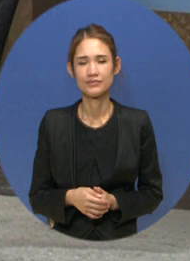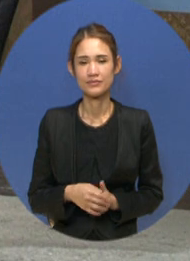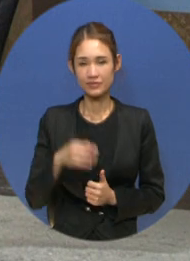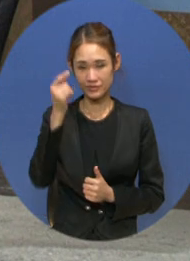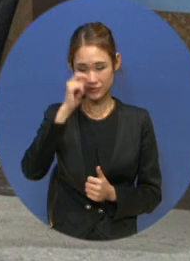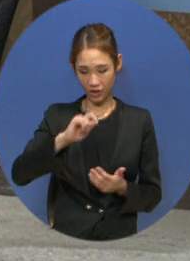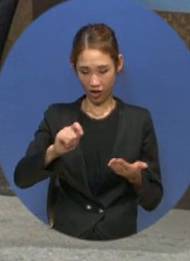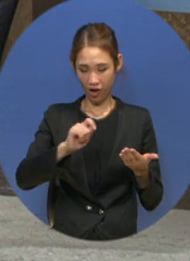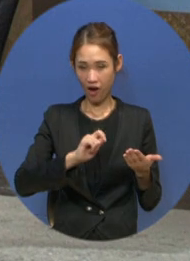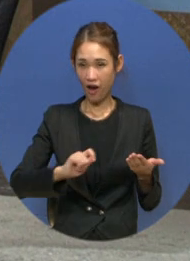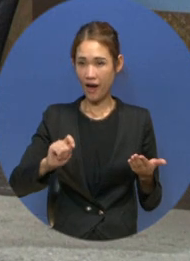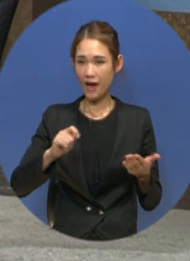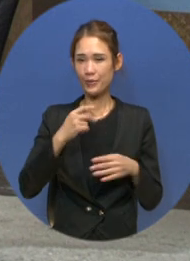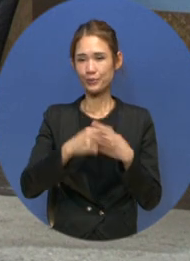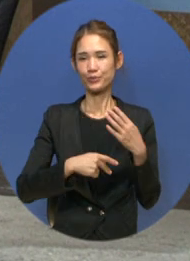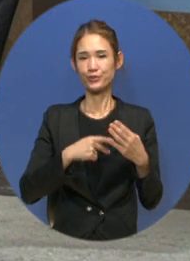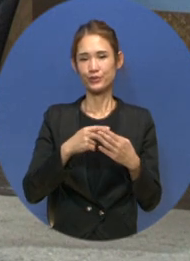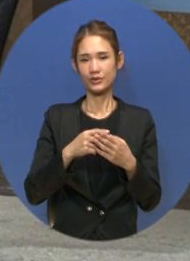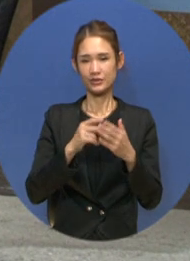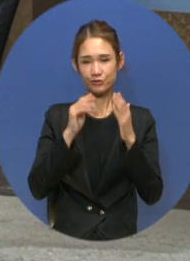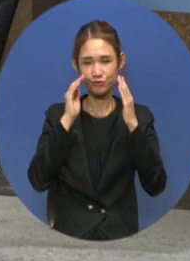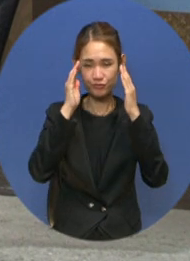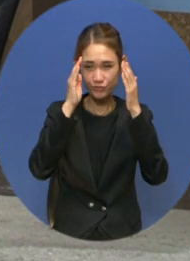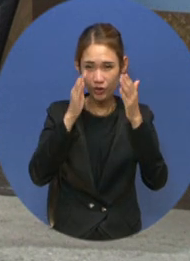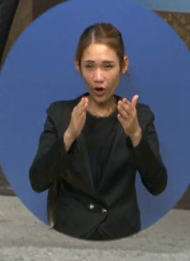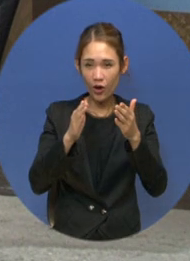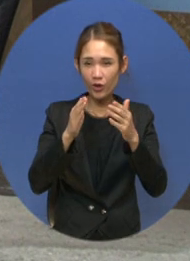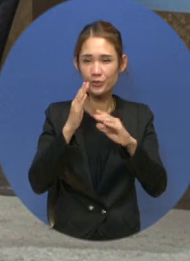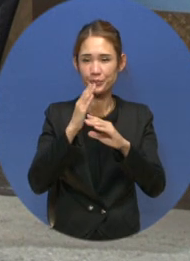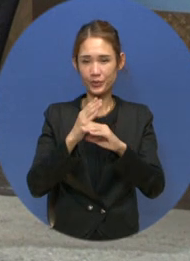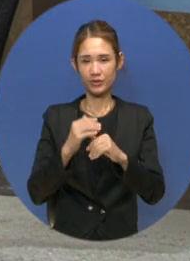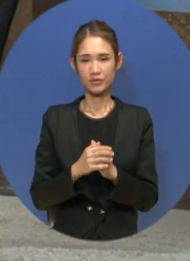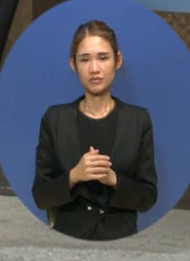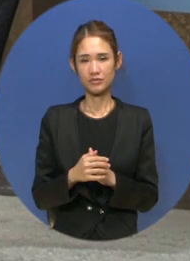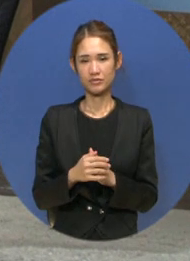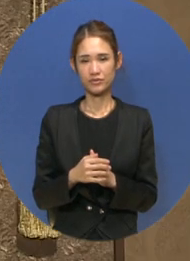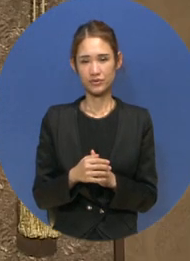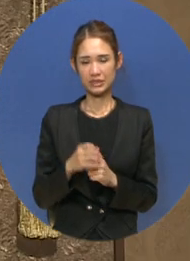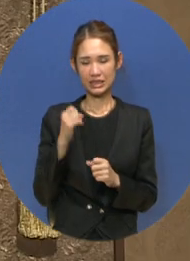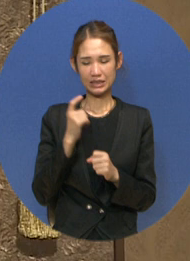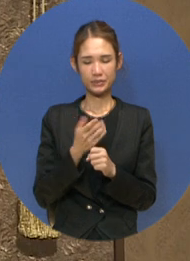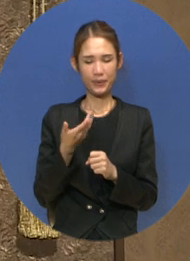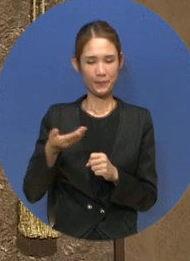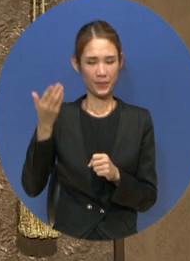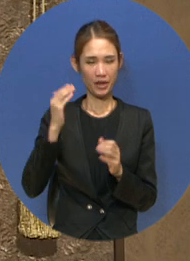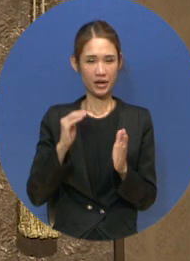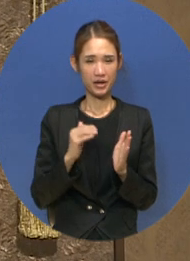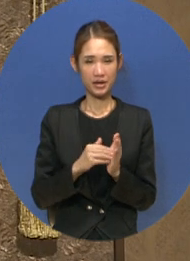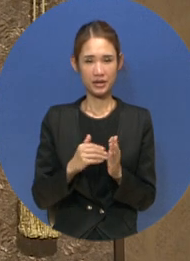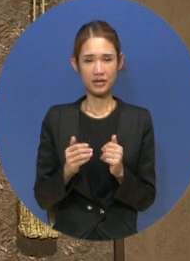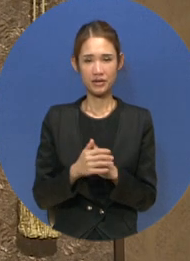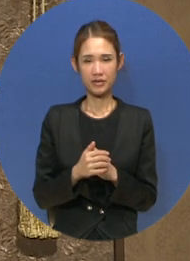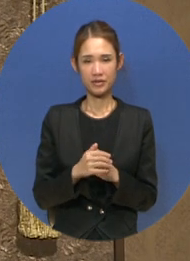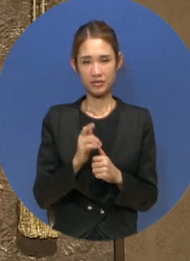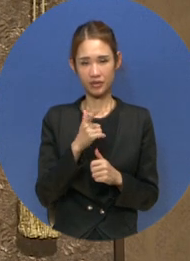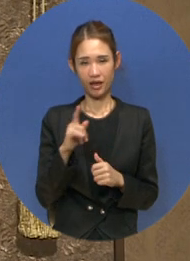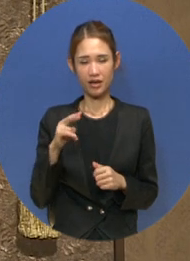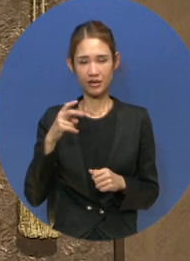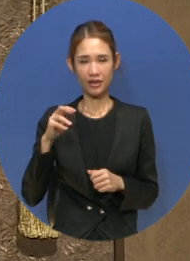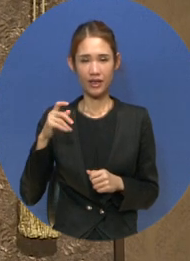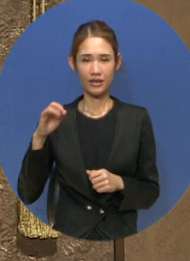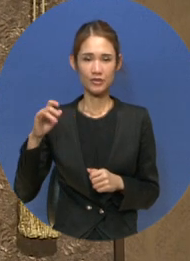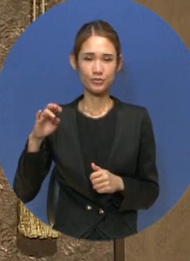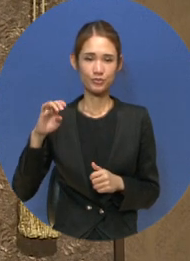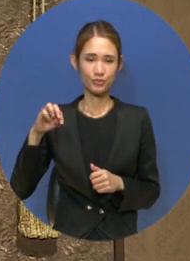서예 프로그램이 좀 중점적인 서예는 이제 뭐 수준에 올랐고요. 그 외에는 다양한 어떤 캐리 것들이나? 프로그램이라든가 뭐